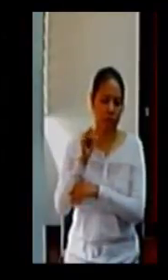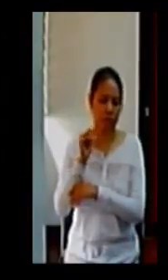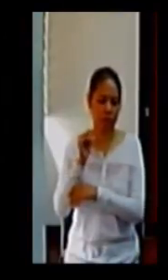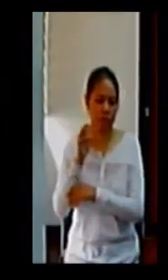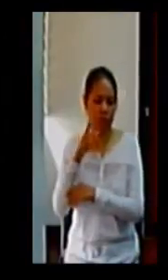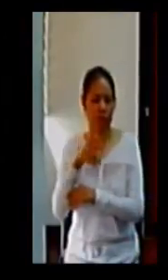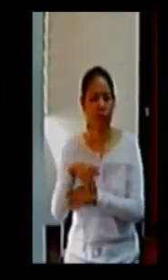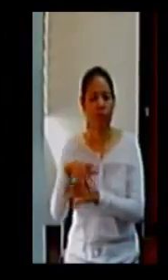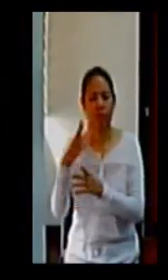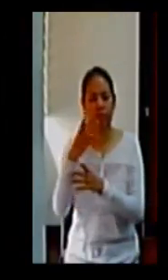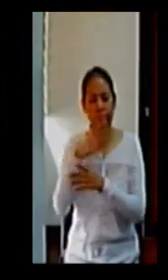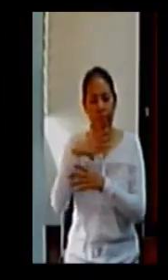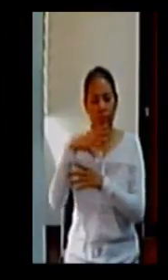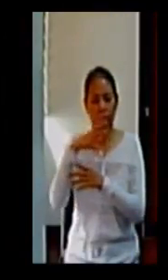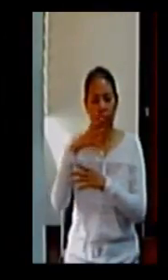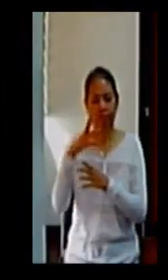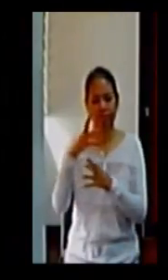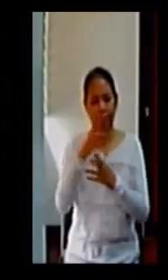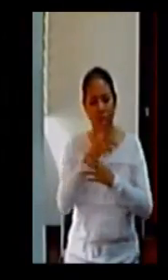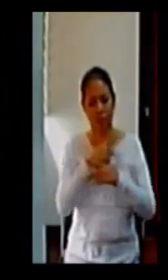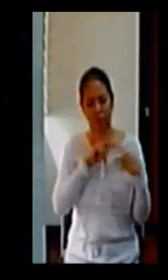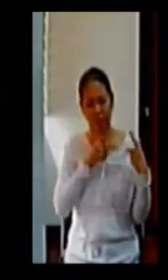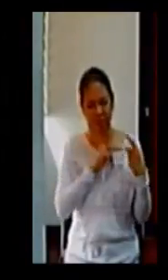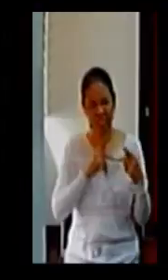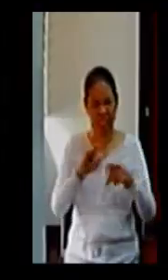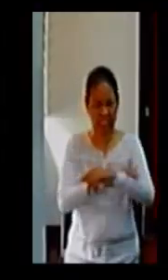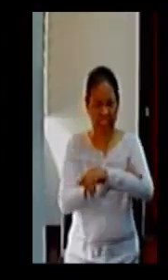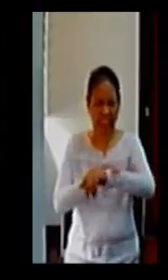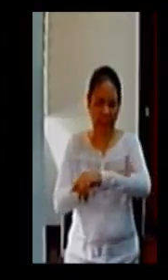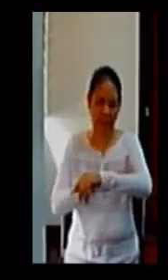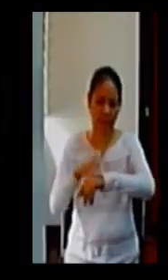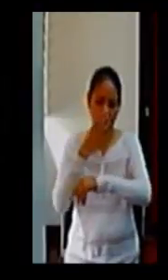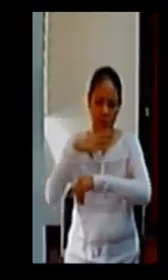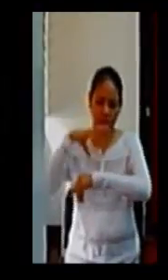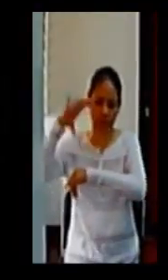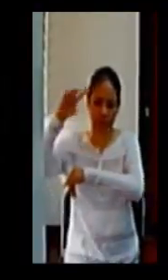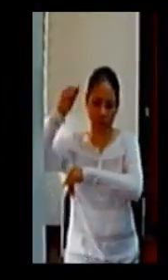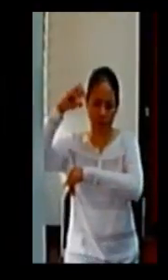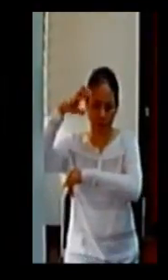init ng sun, no, ang ating ano bang sun?